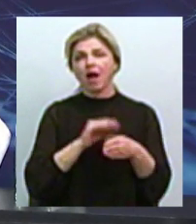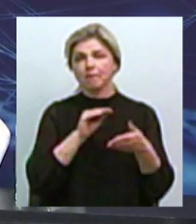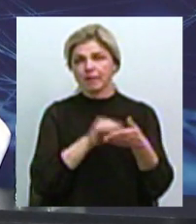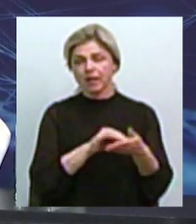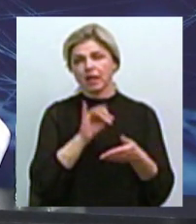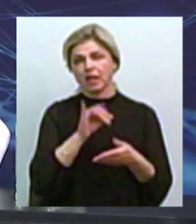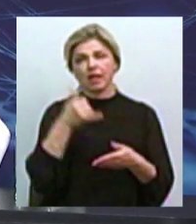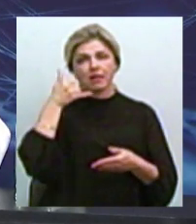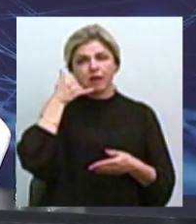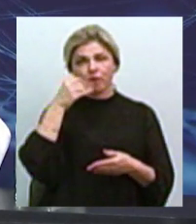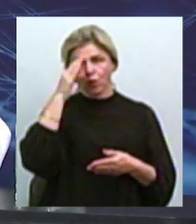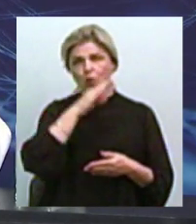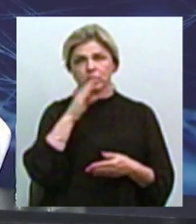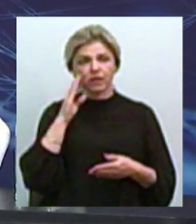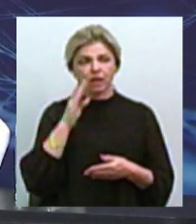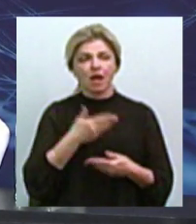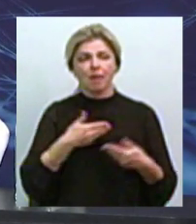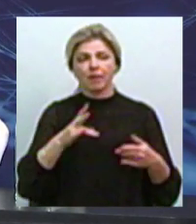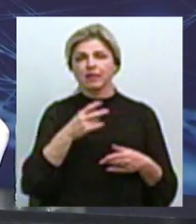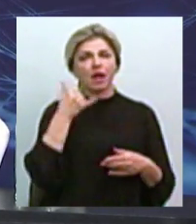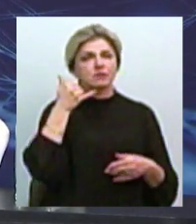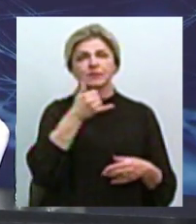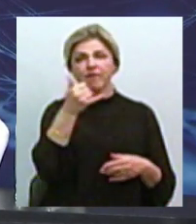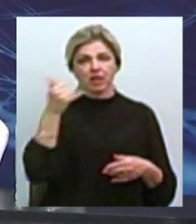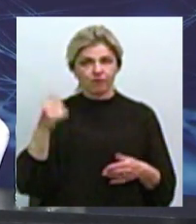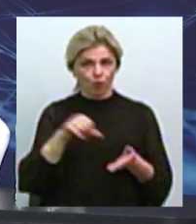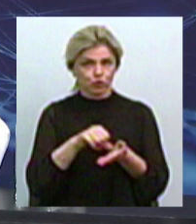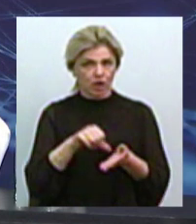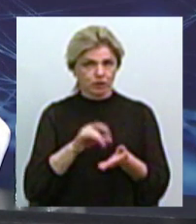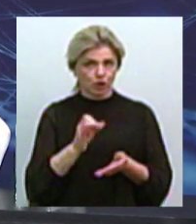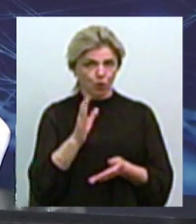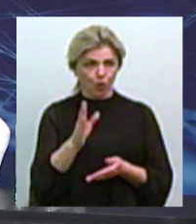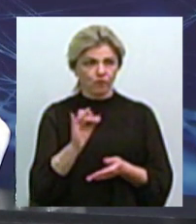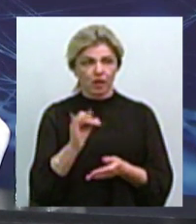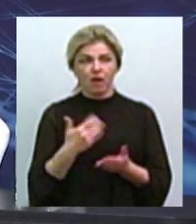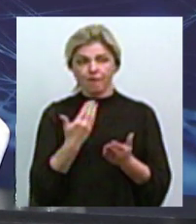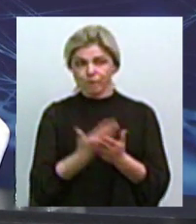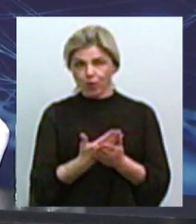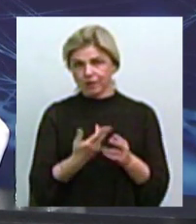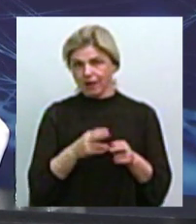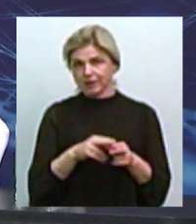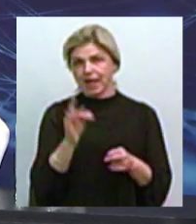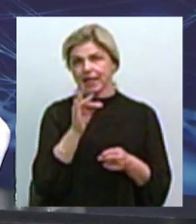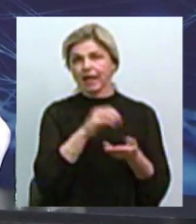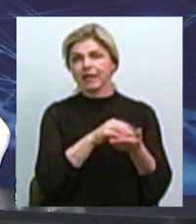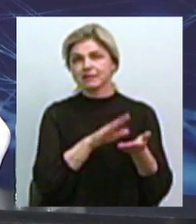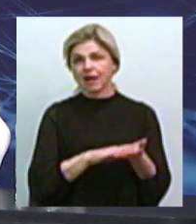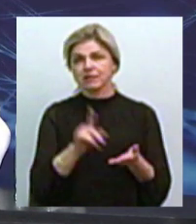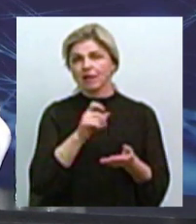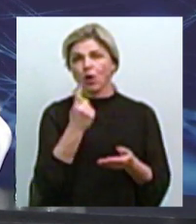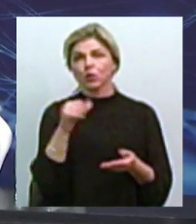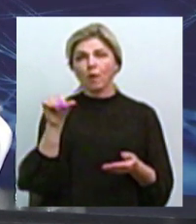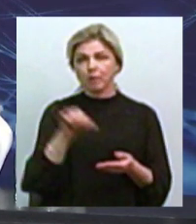всякий случай. Мы не обзваниваем опять-таки участников. И, собственно, оп, это происходит регистрация за одну минуту. Я вижу, как ко